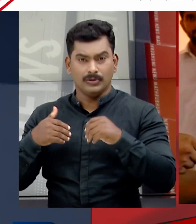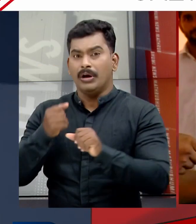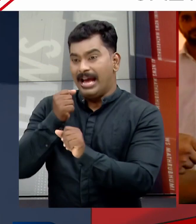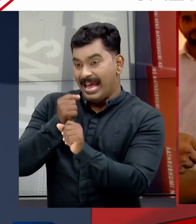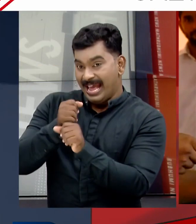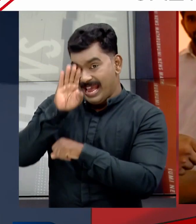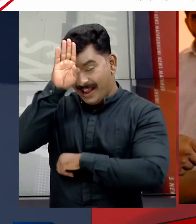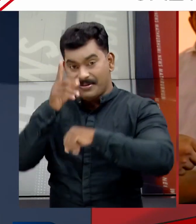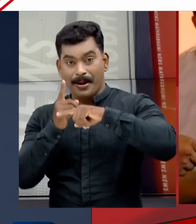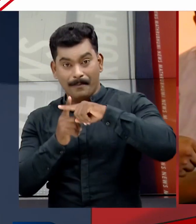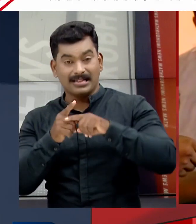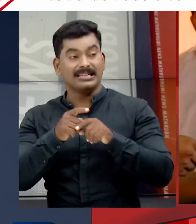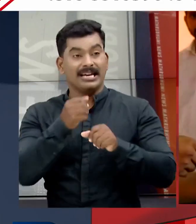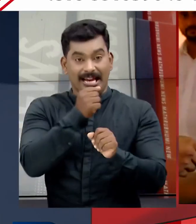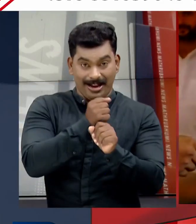നിയമവിരുദ്ധമായ പ്രവർത്തനങ്ങൾക്കും